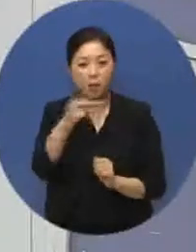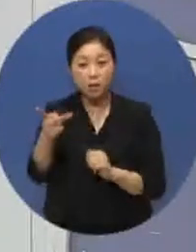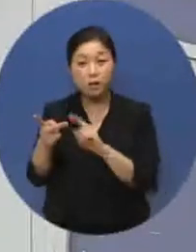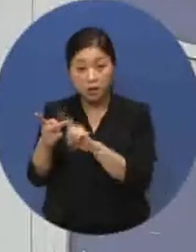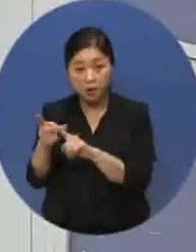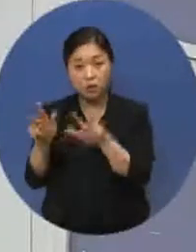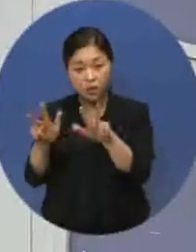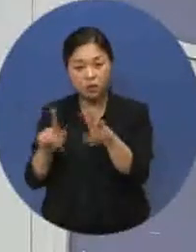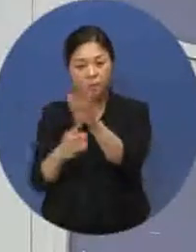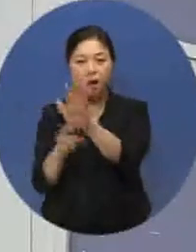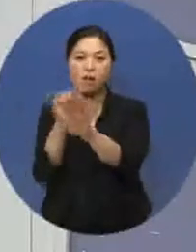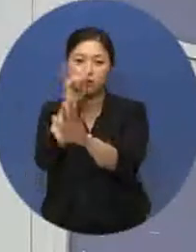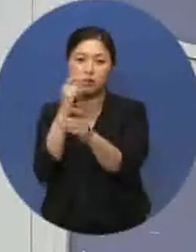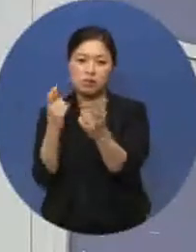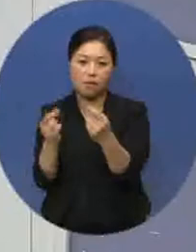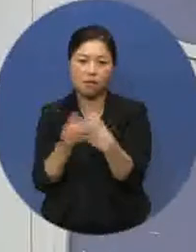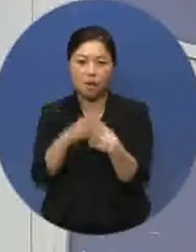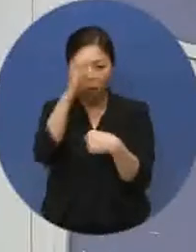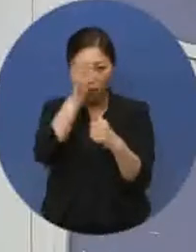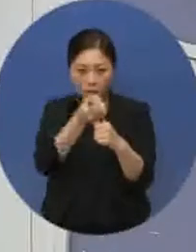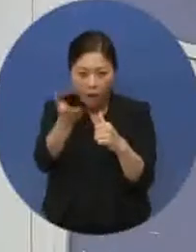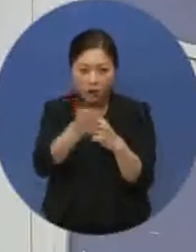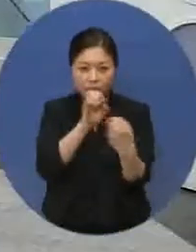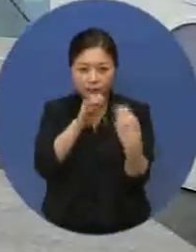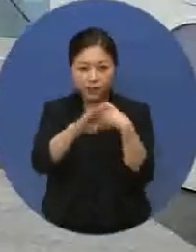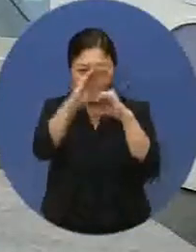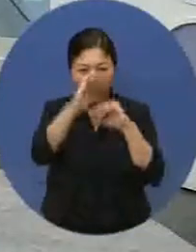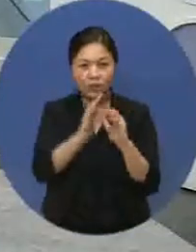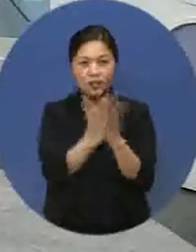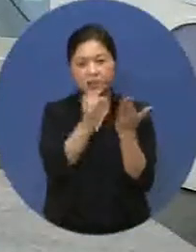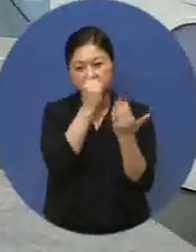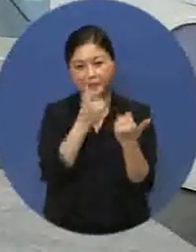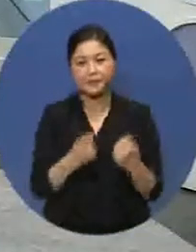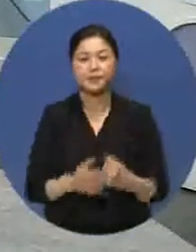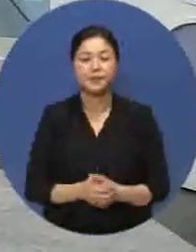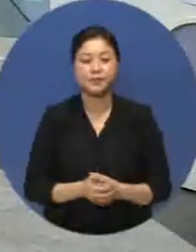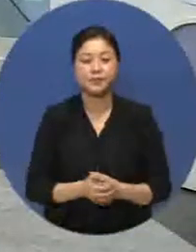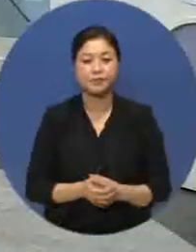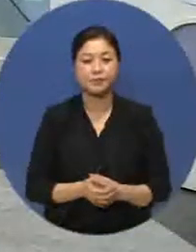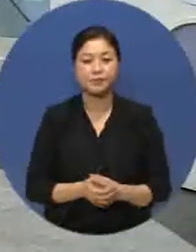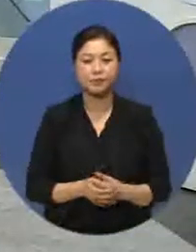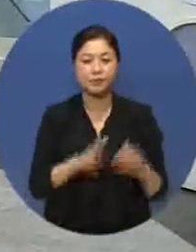정도로 제가 아주 모범적인 그런 Q&A 집이 있습니다. 네, 그